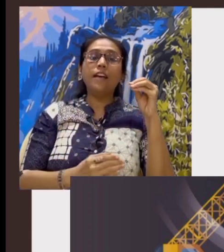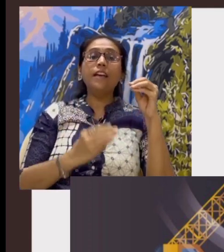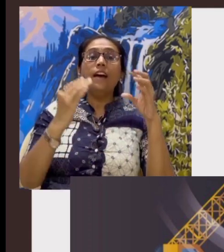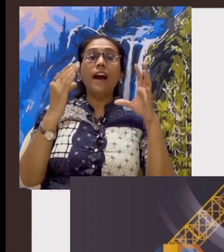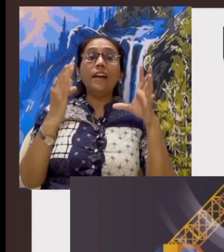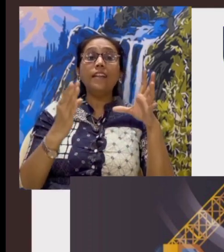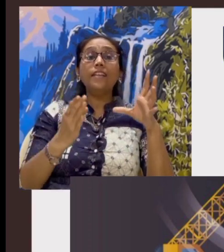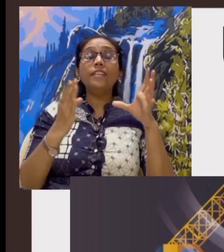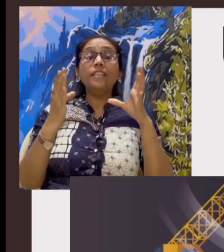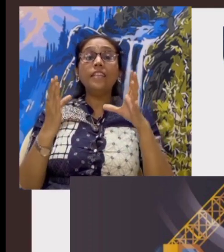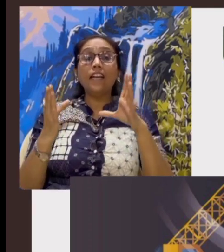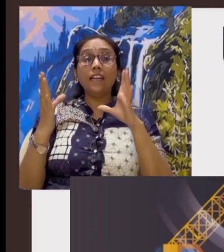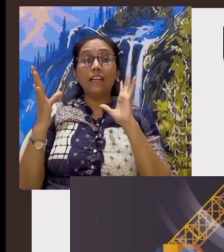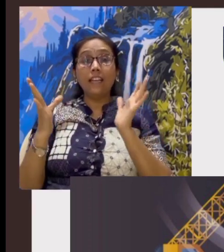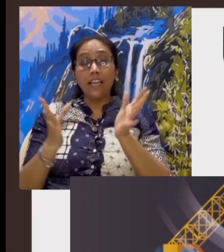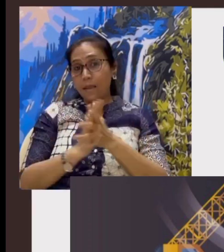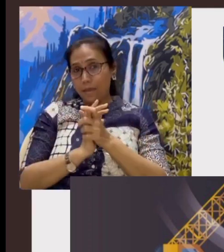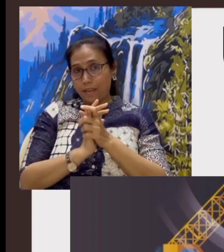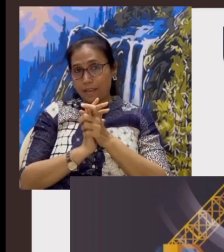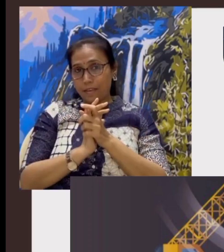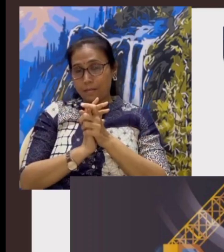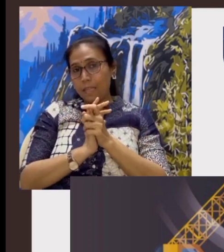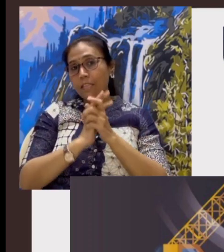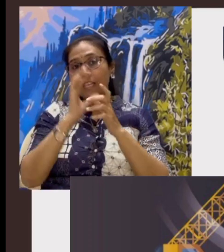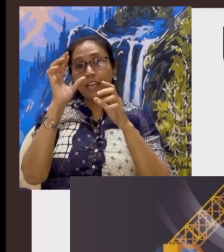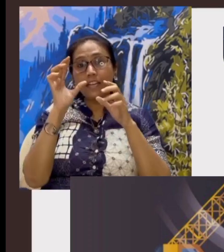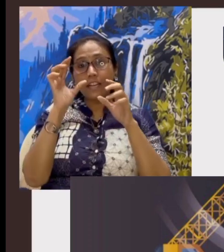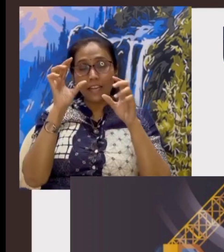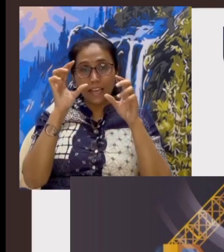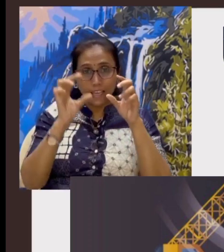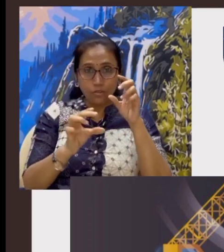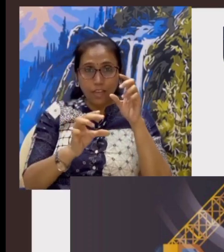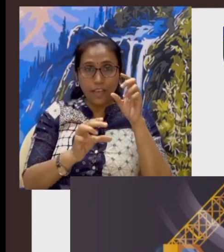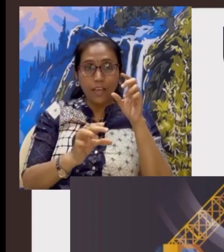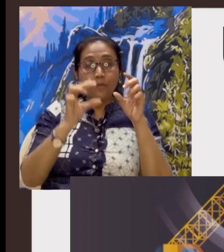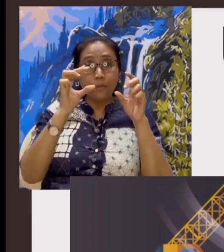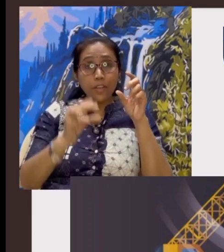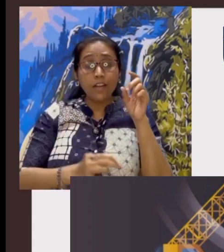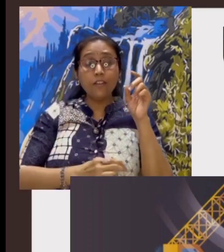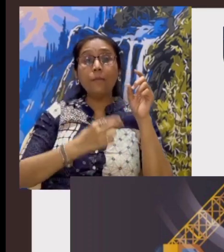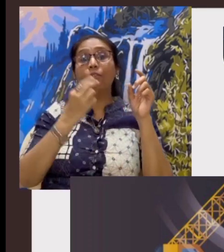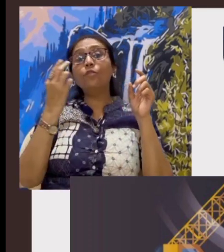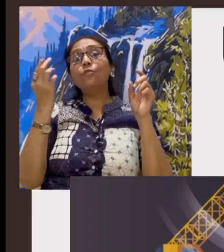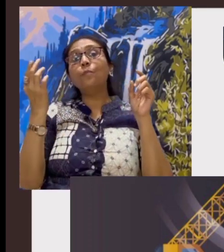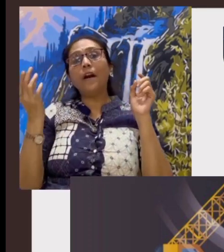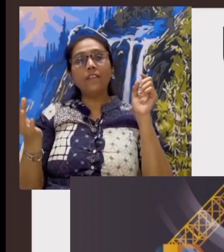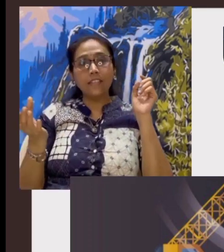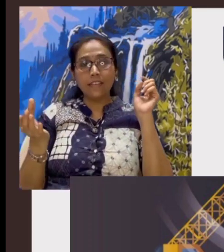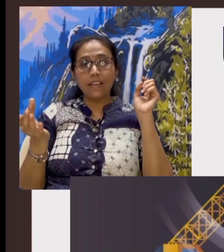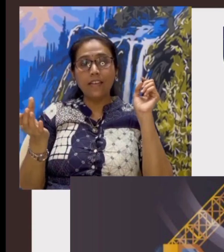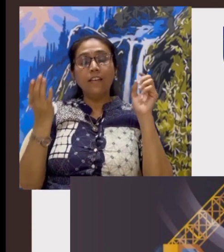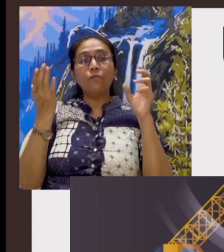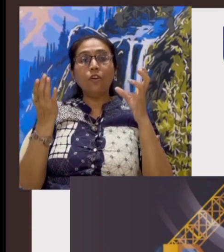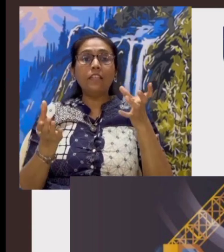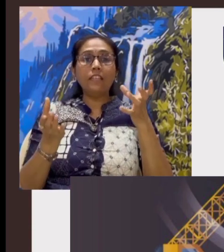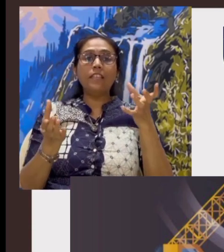है आर्टिकल 300A में. मतलब कि 300A जो है वो ही गवर्नमेंट को वो पावर देता है